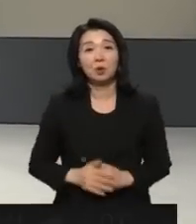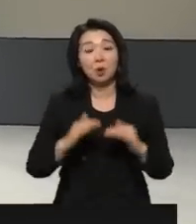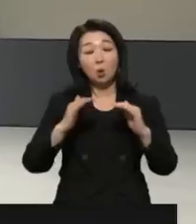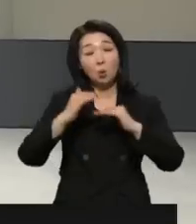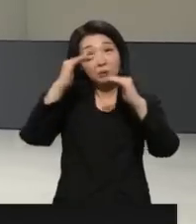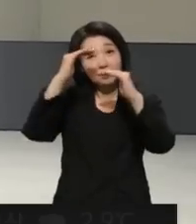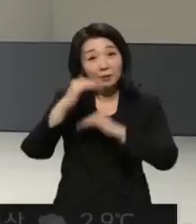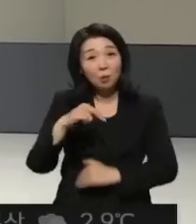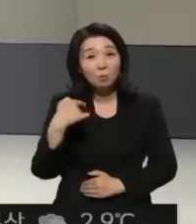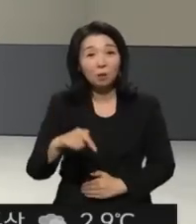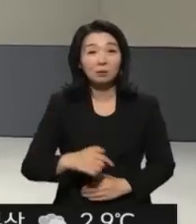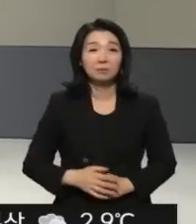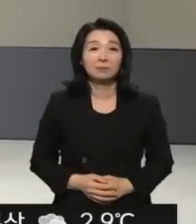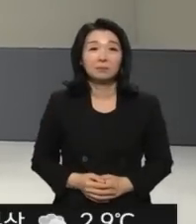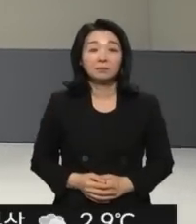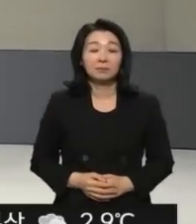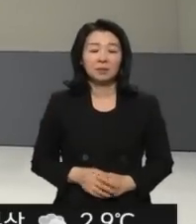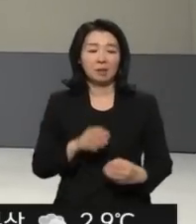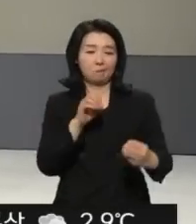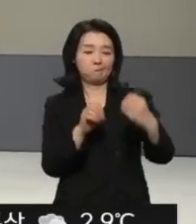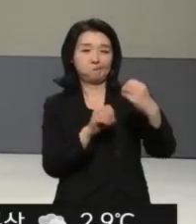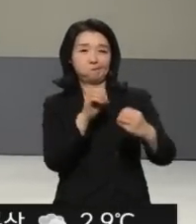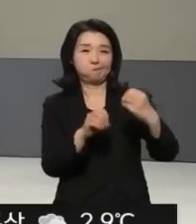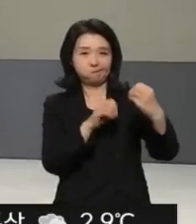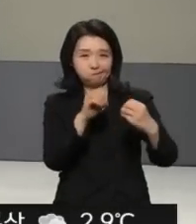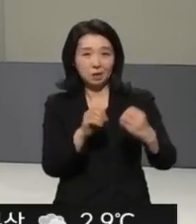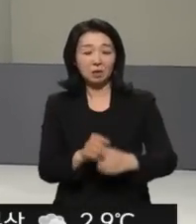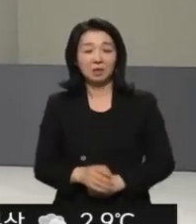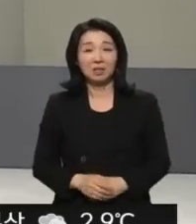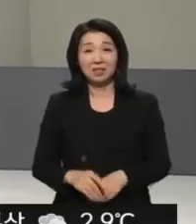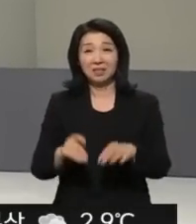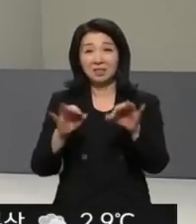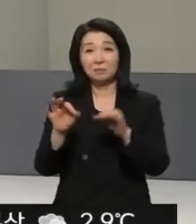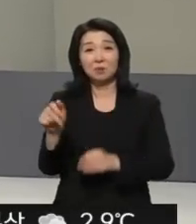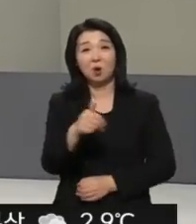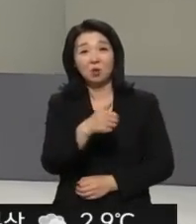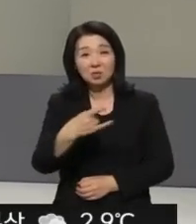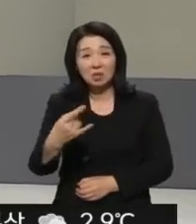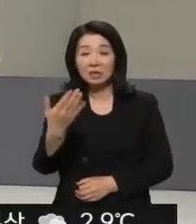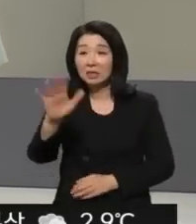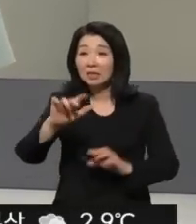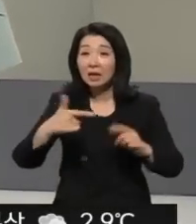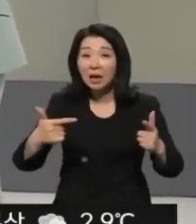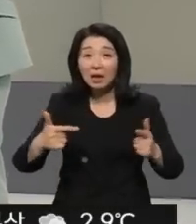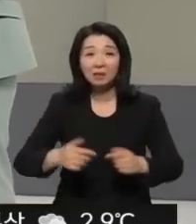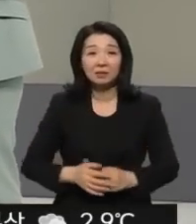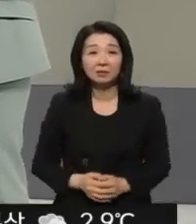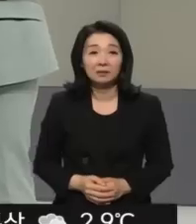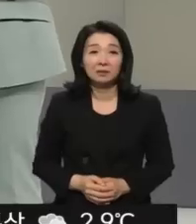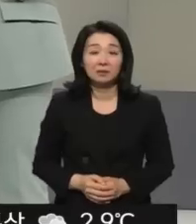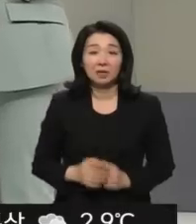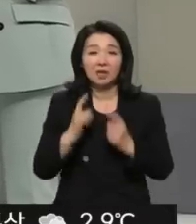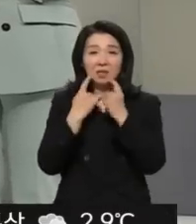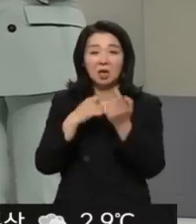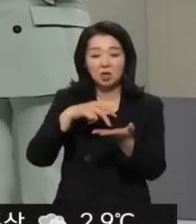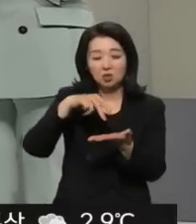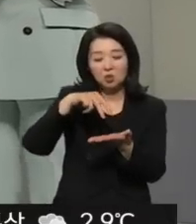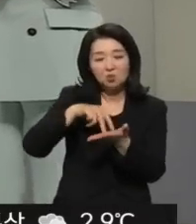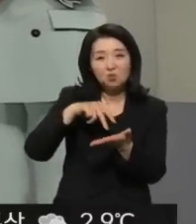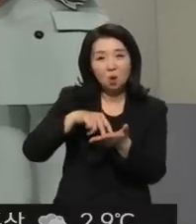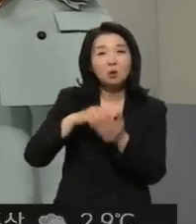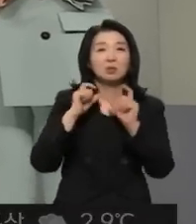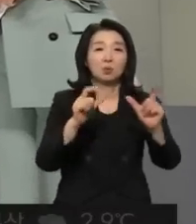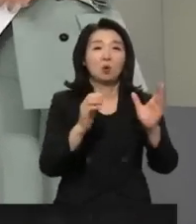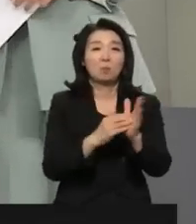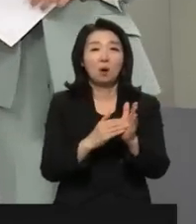오늘 준비한 소식은요. 강대강, 파일명 김건희, 당신이 아니라서 사적 유용 선고,